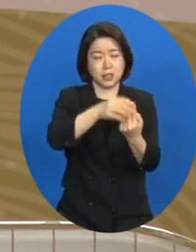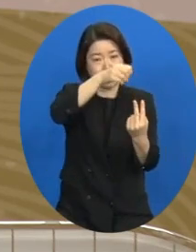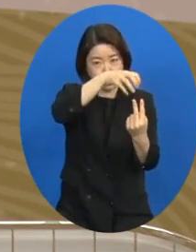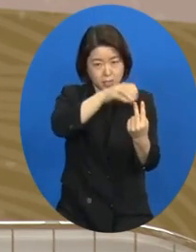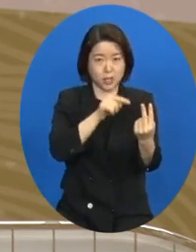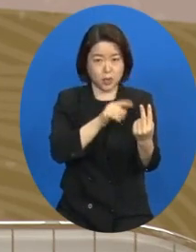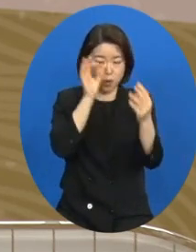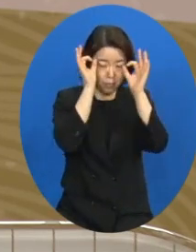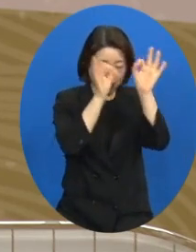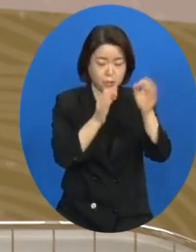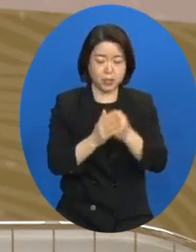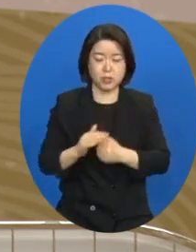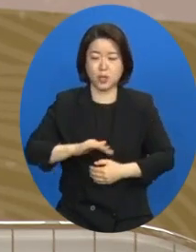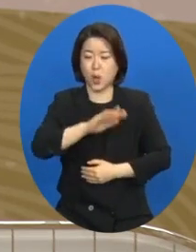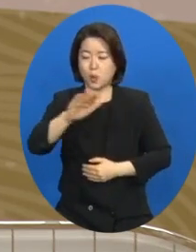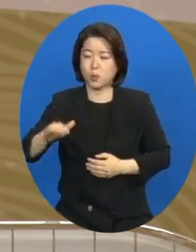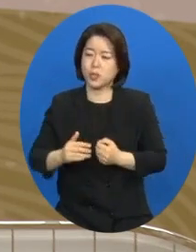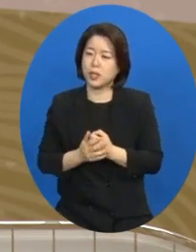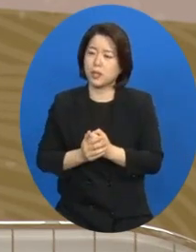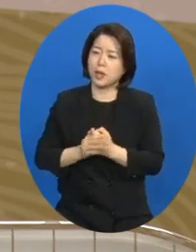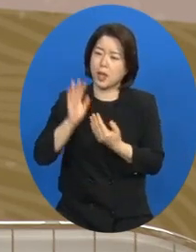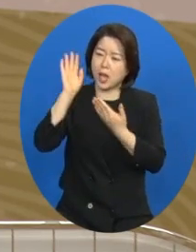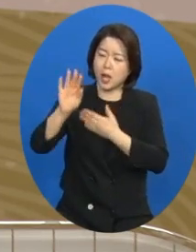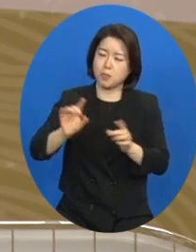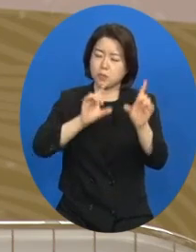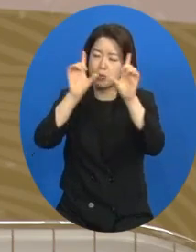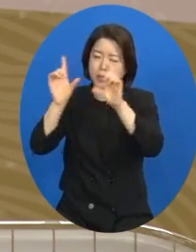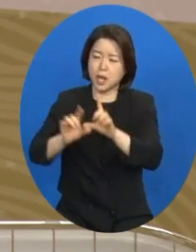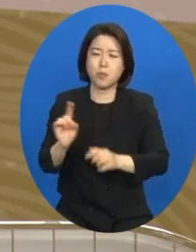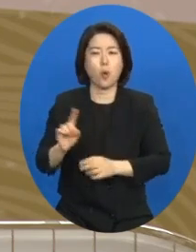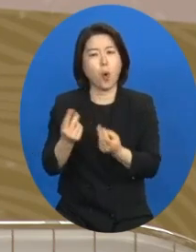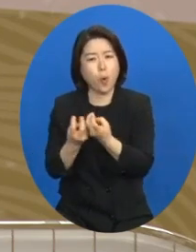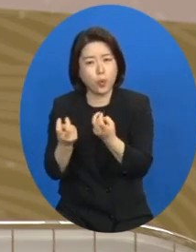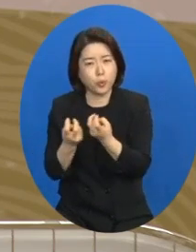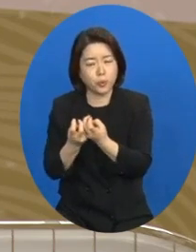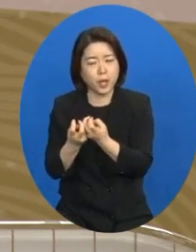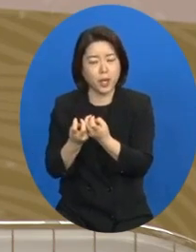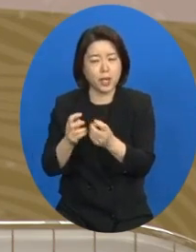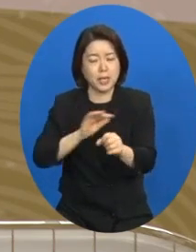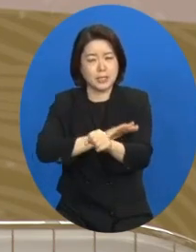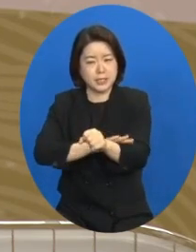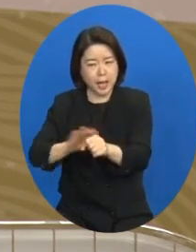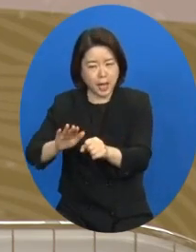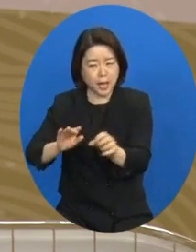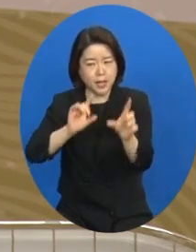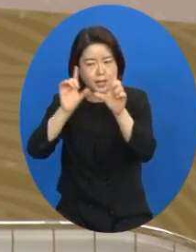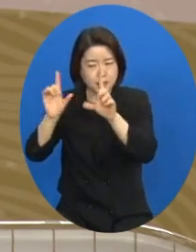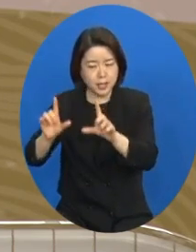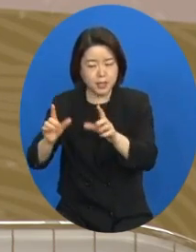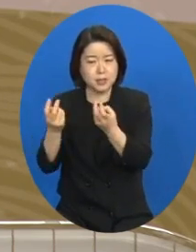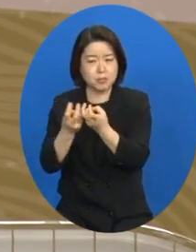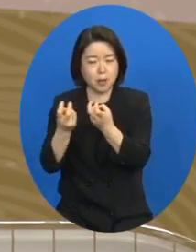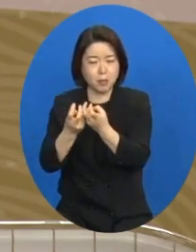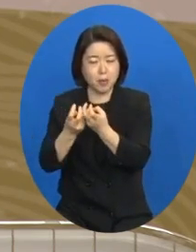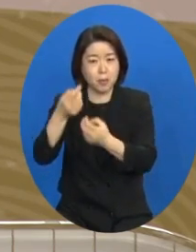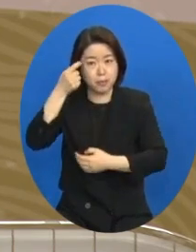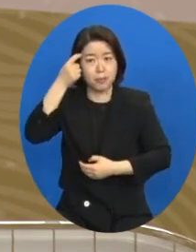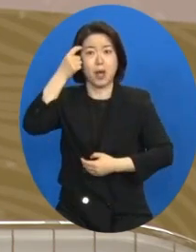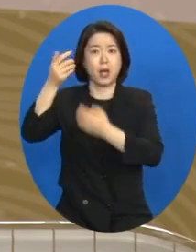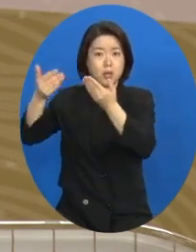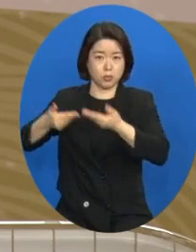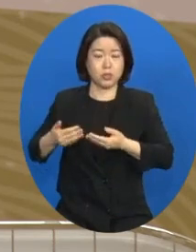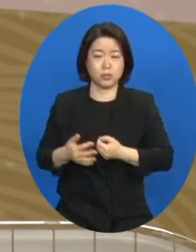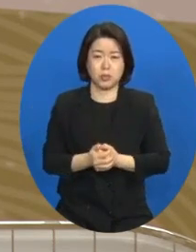어떤 인생을 사는 것이 가장 복된 이고 잘 사는 것인지에 대해서 우리에게 깨우쳐 주십니다 그것은